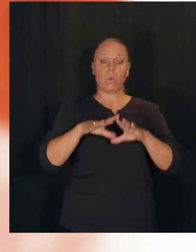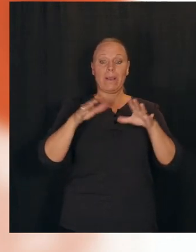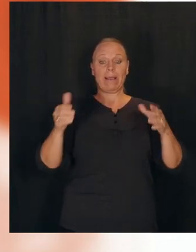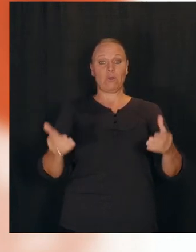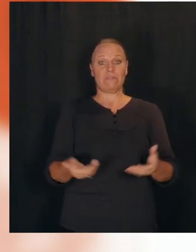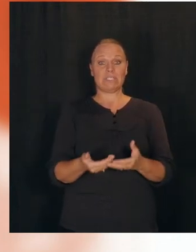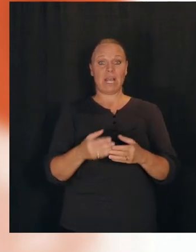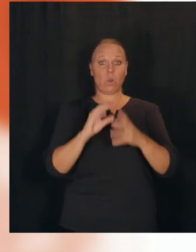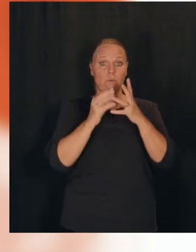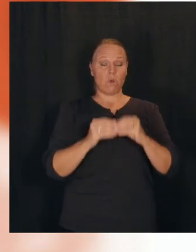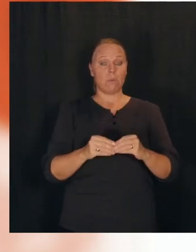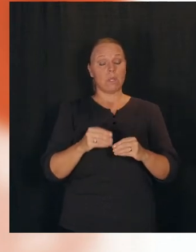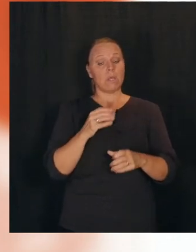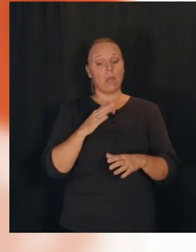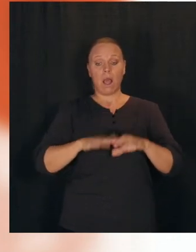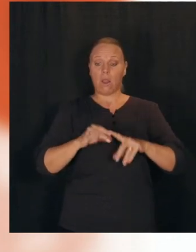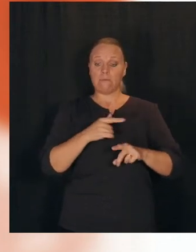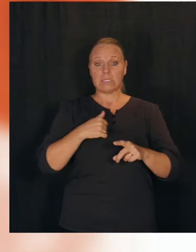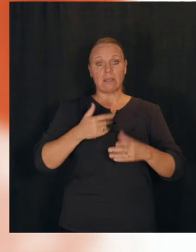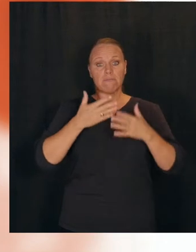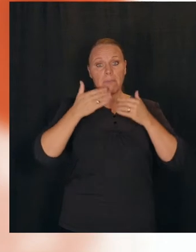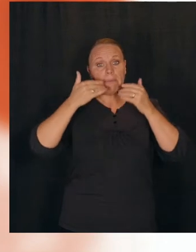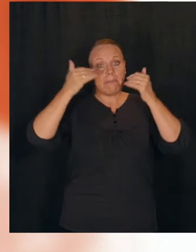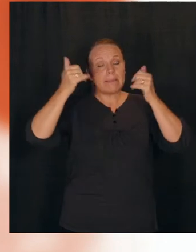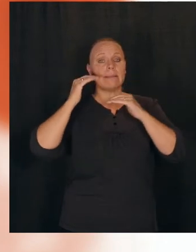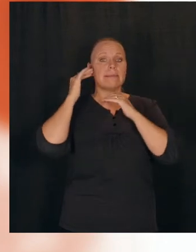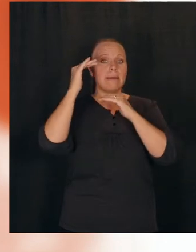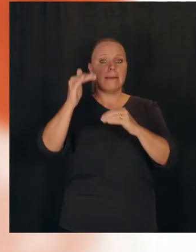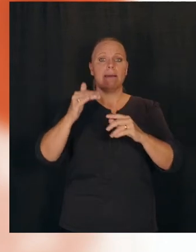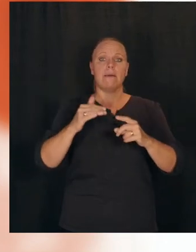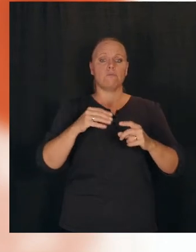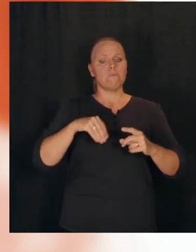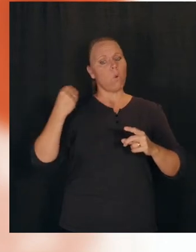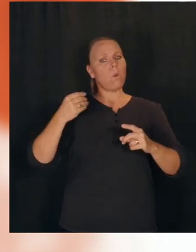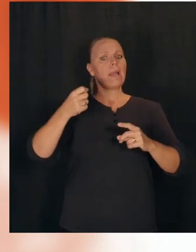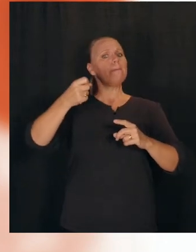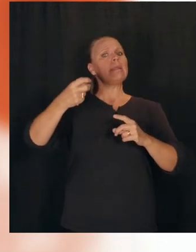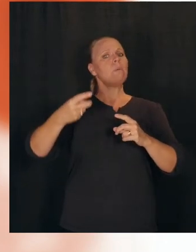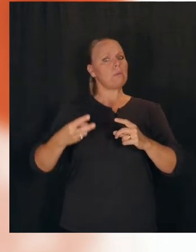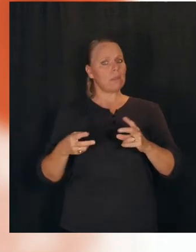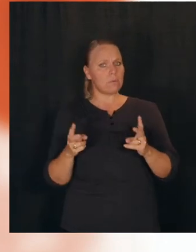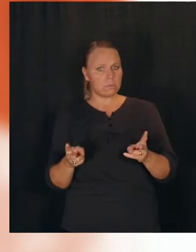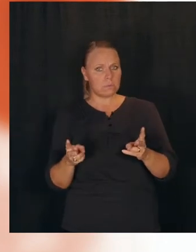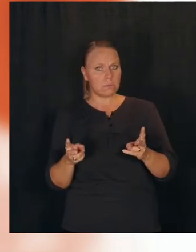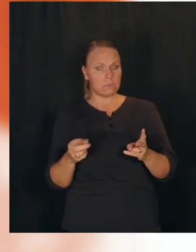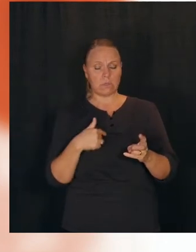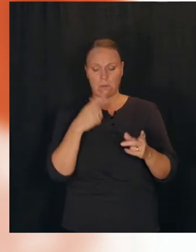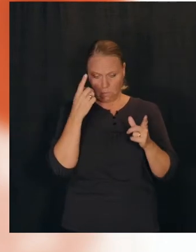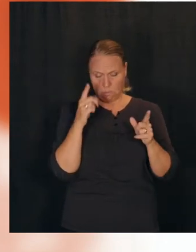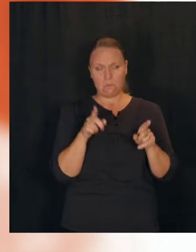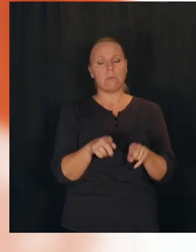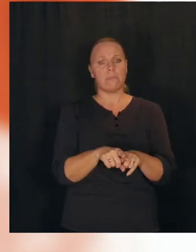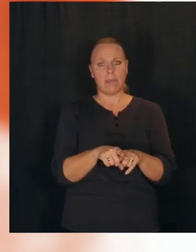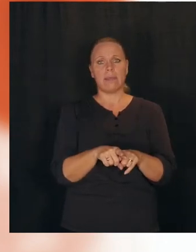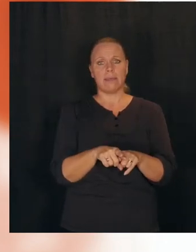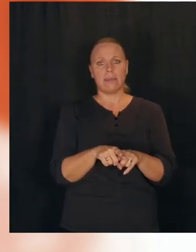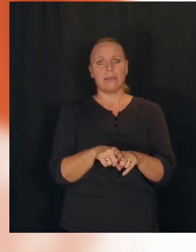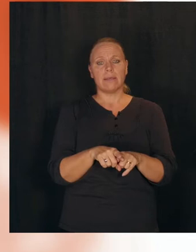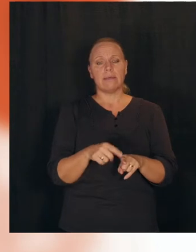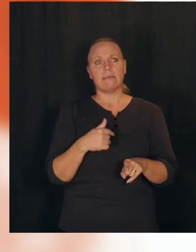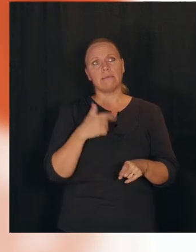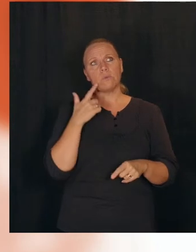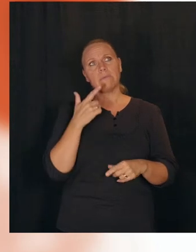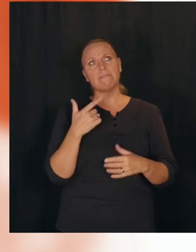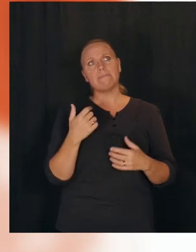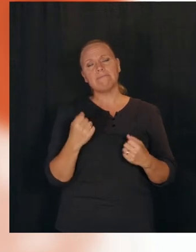förbättringsprocess och att det är viktigt att våga prioritera. Jag tror också det, att det är viktigt att